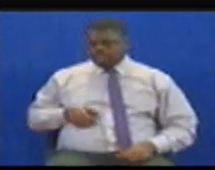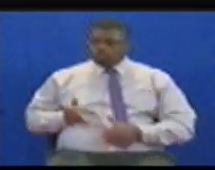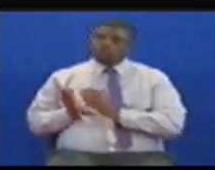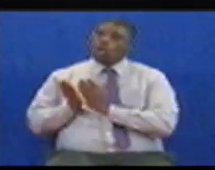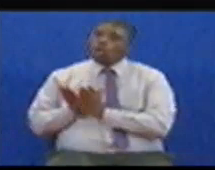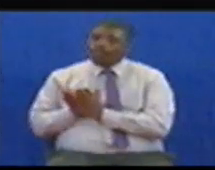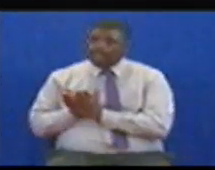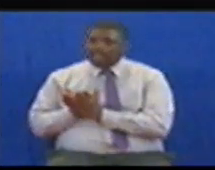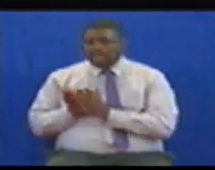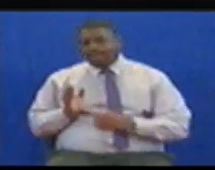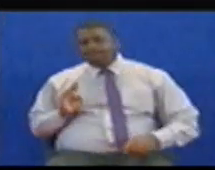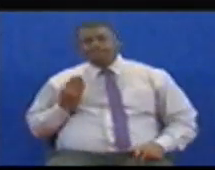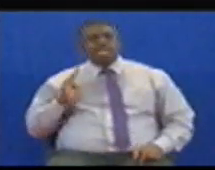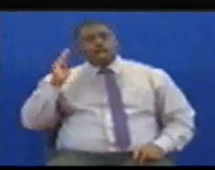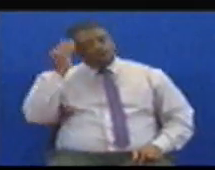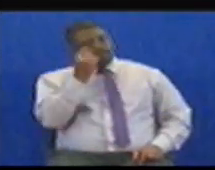jumla ya shilingi bilioni